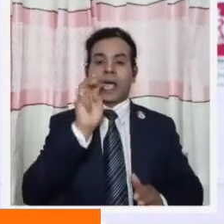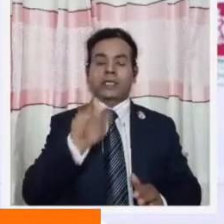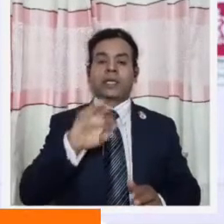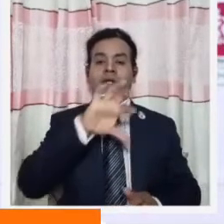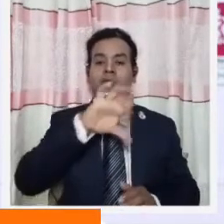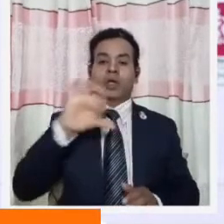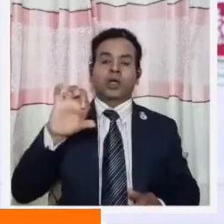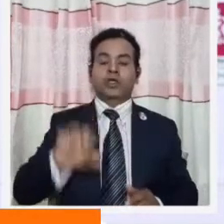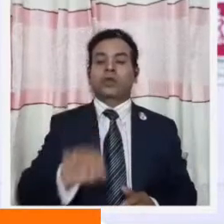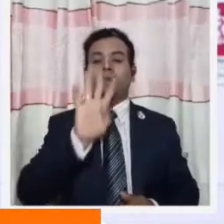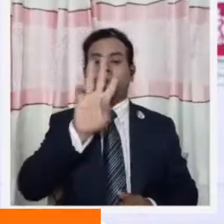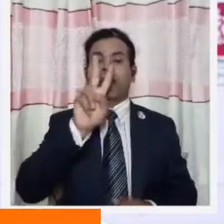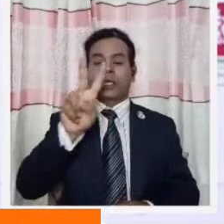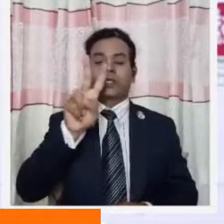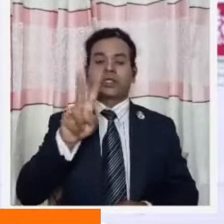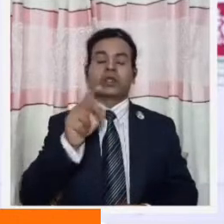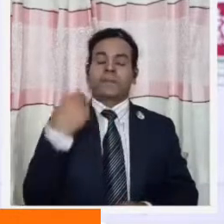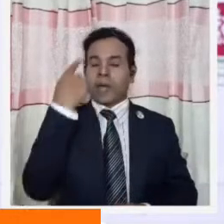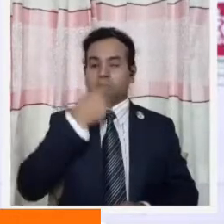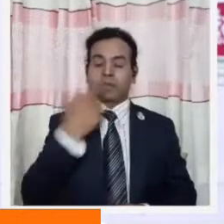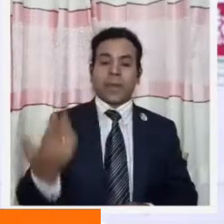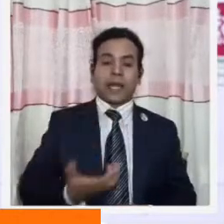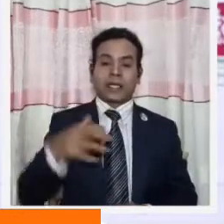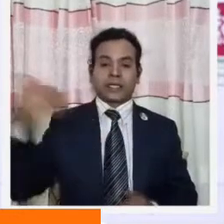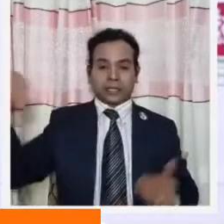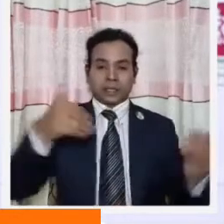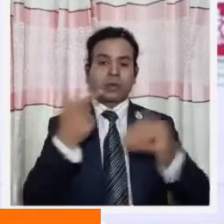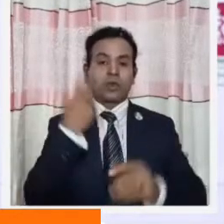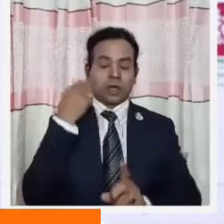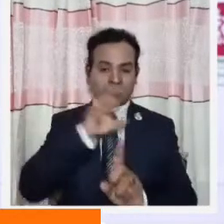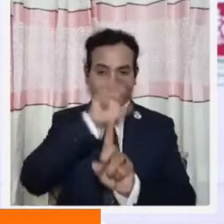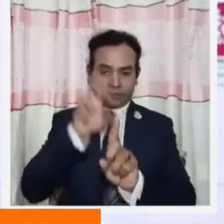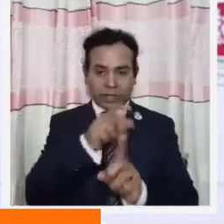বন্দরে 268 জন এবং দুটি সমুদ্র বন্দরে 126 জন